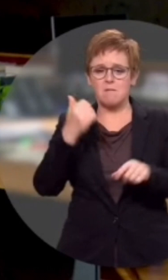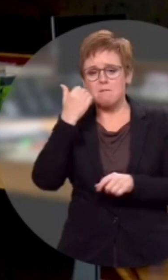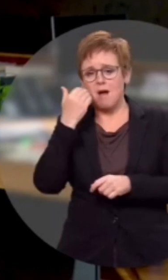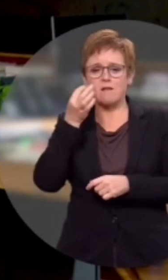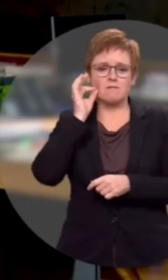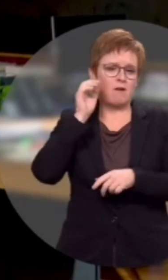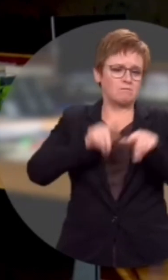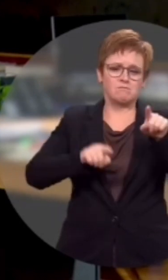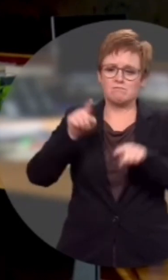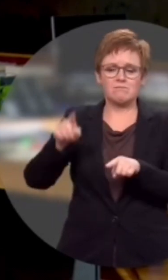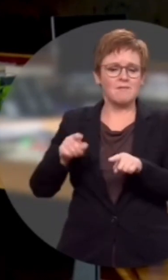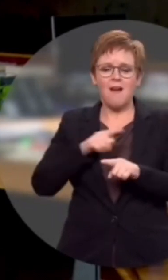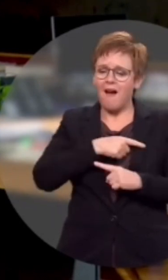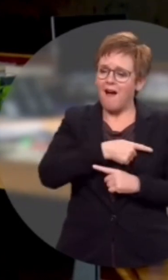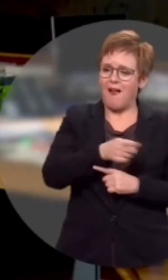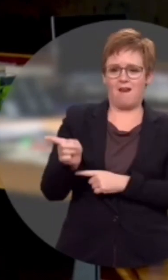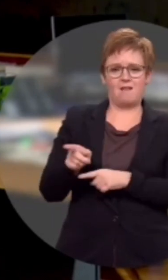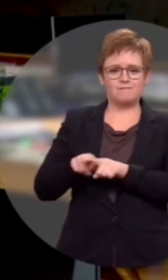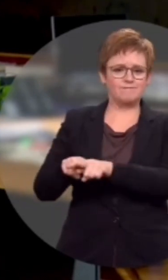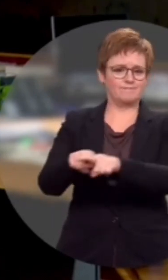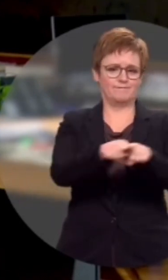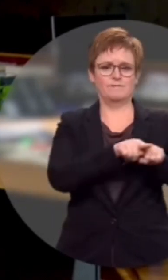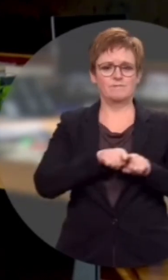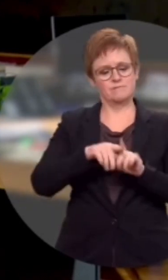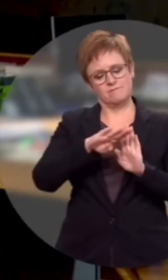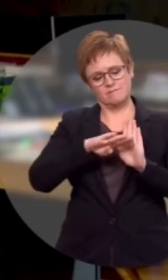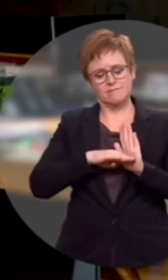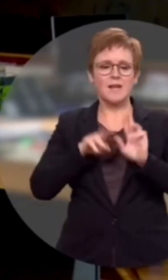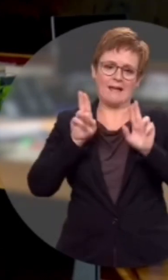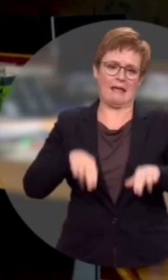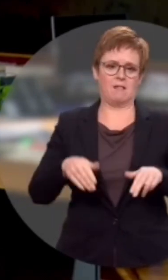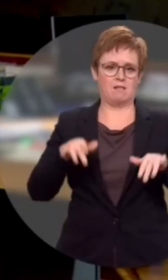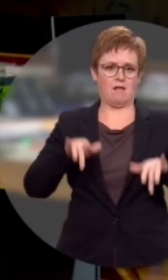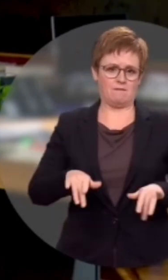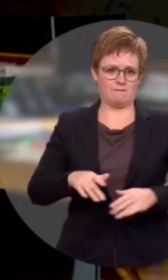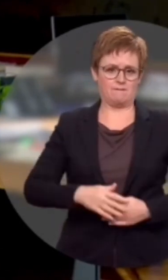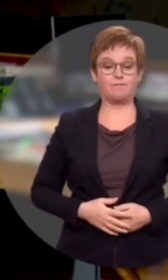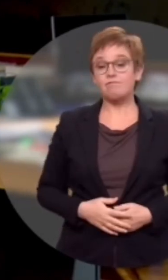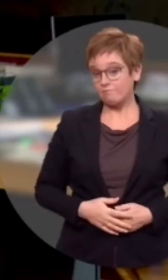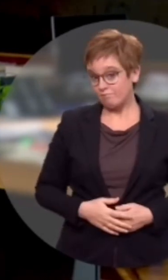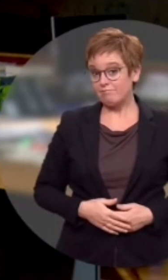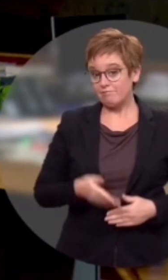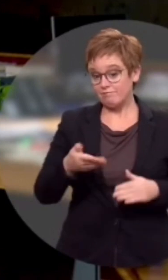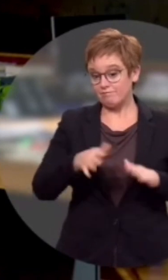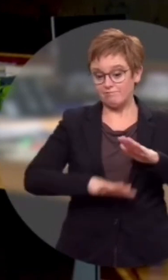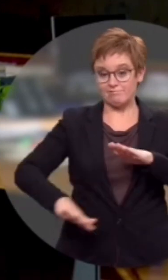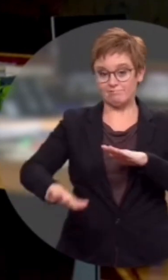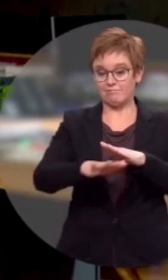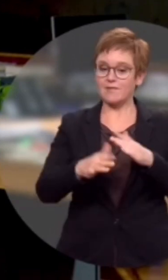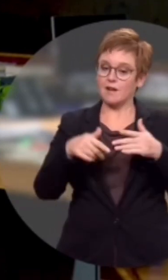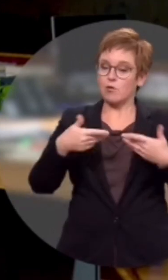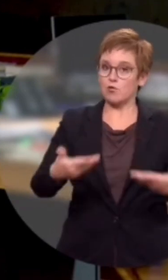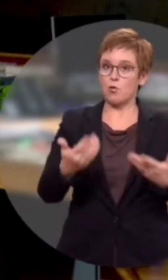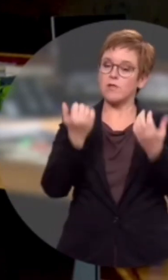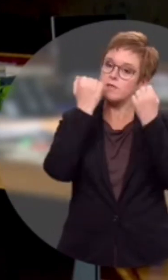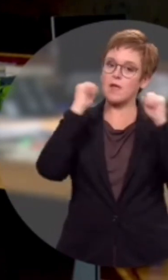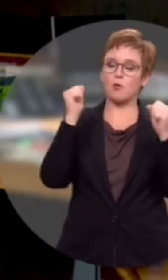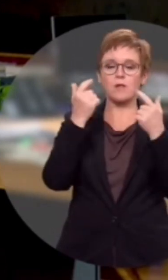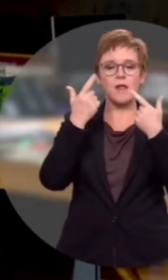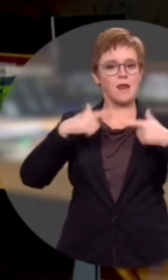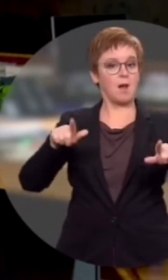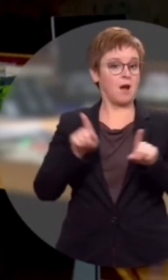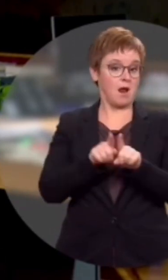Frau, wir alle haben die gleichen Rechte. Darauf fußen unsere liberale Demokratie und